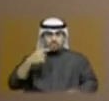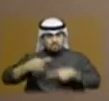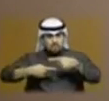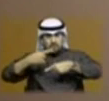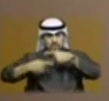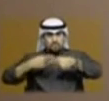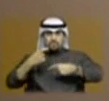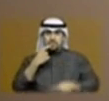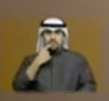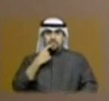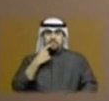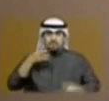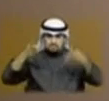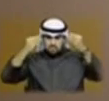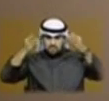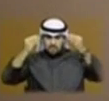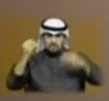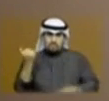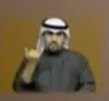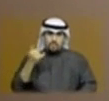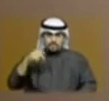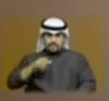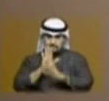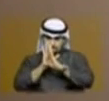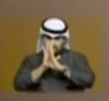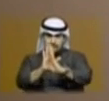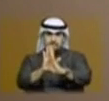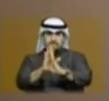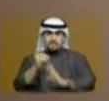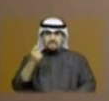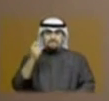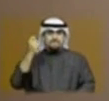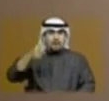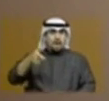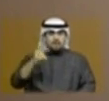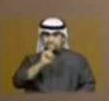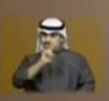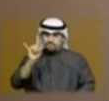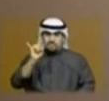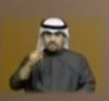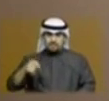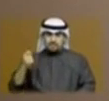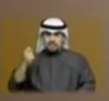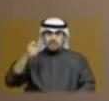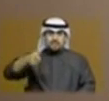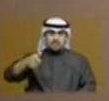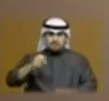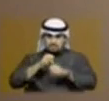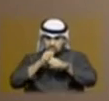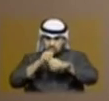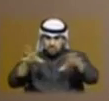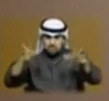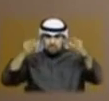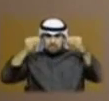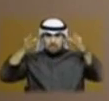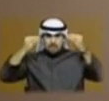كان الدعم مش مالي، لا، دعم فكري ودعم نشر ودعم مبدعين من كافة